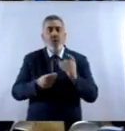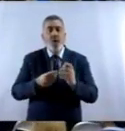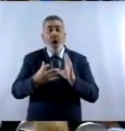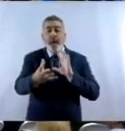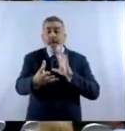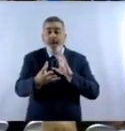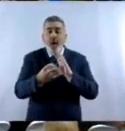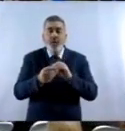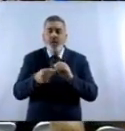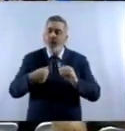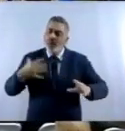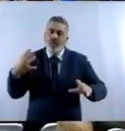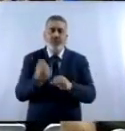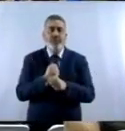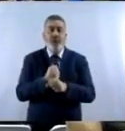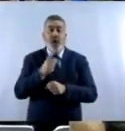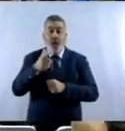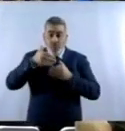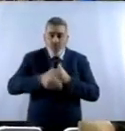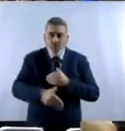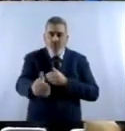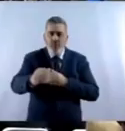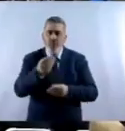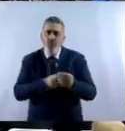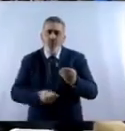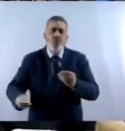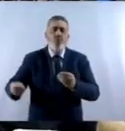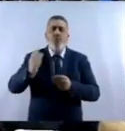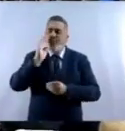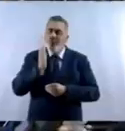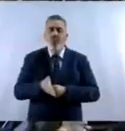Μας περιμένουν όμως περισσότερα και καλύτερα.